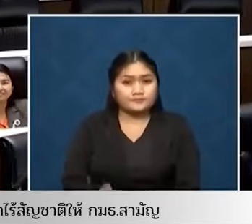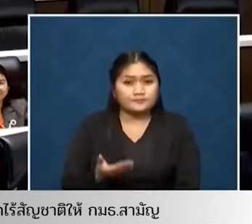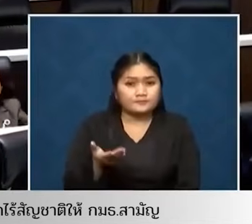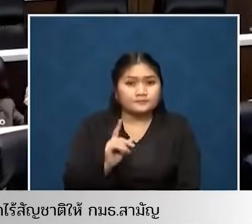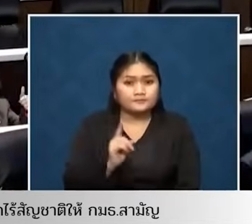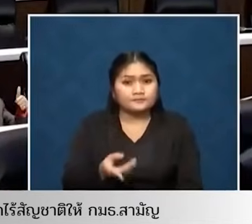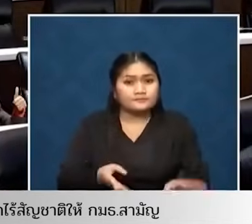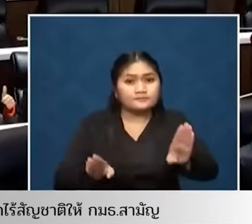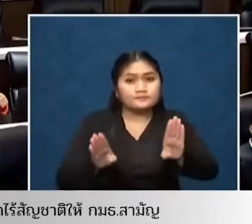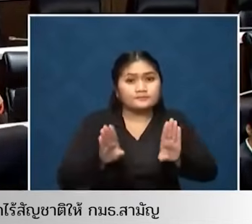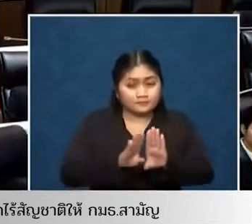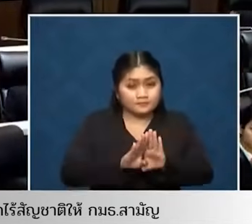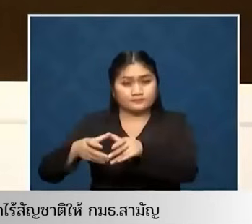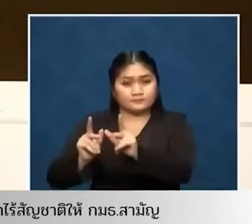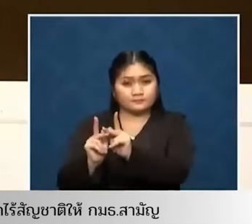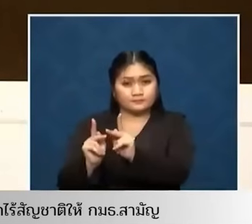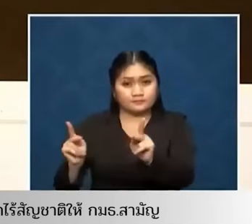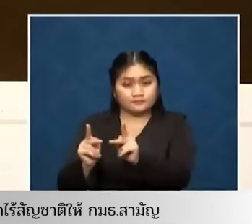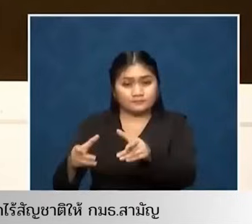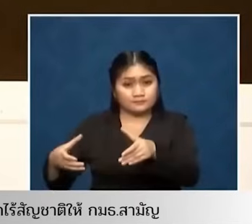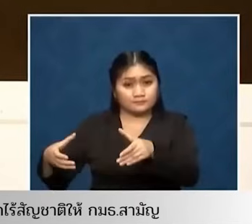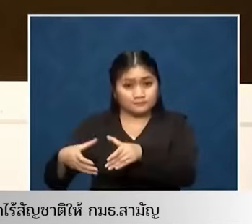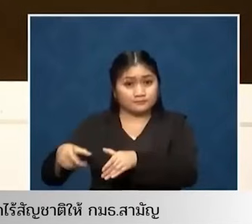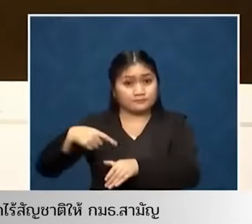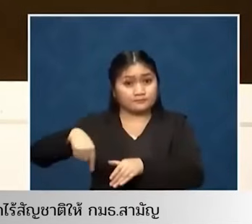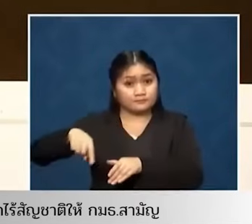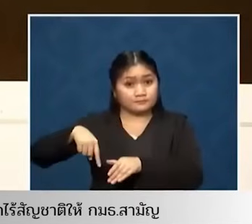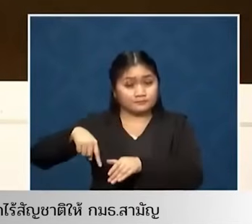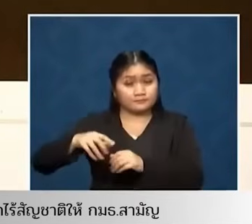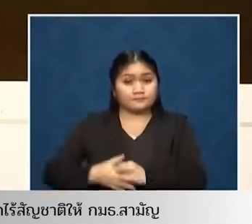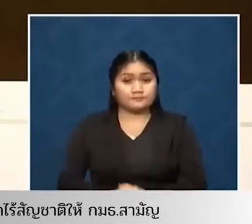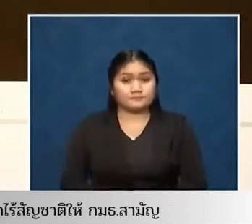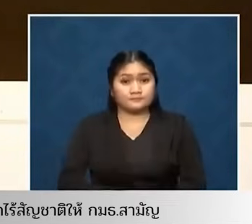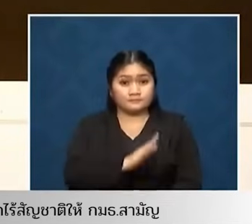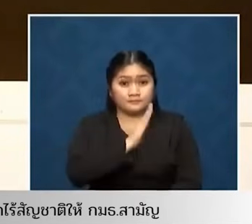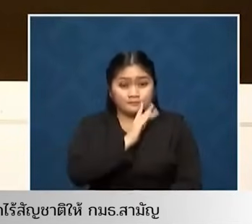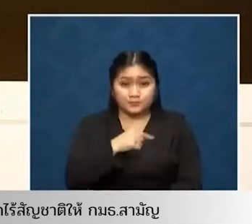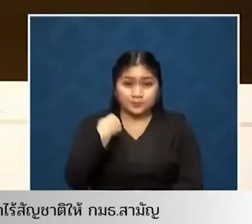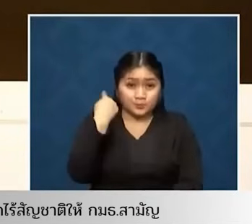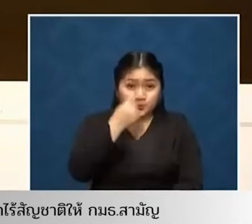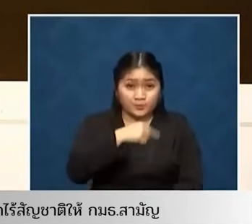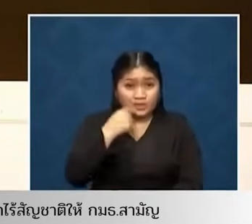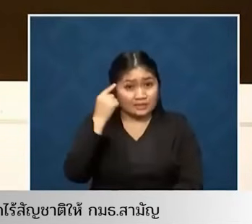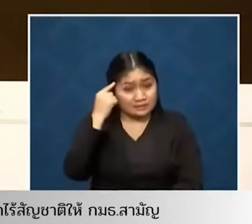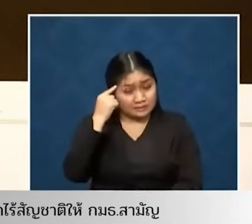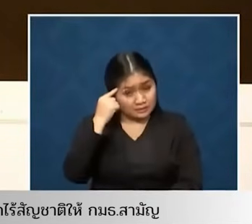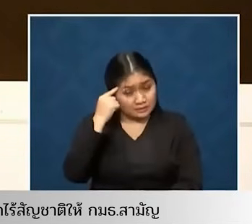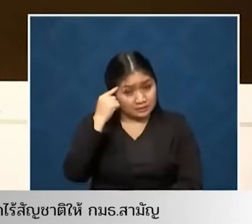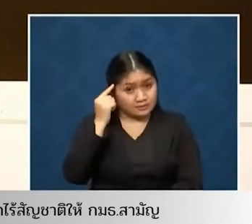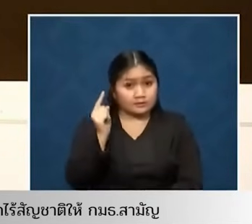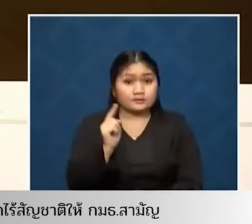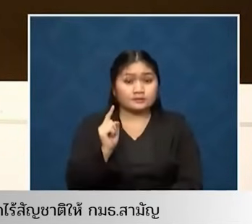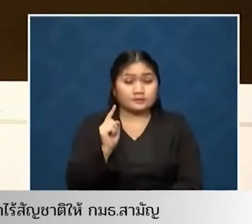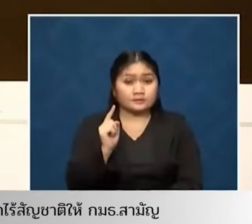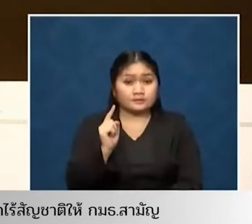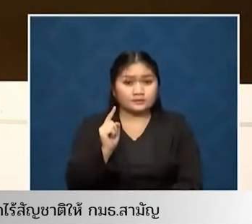งมติ410เสียงเห็นด้วย164เสียงไม่เห็นด้วย245เสียงงดออกเสียง1เสียงไม่ลงคะแนนเสียง0เสียง